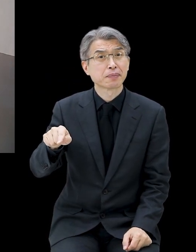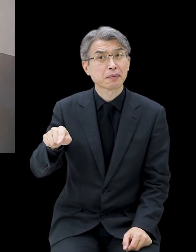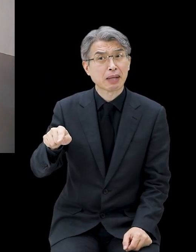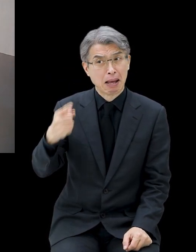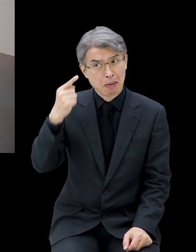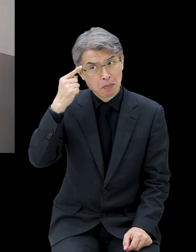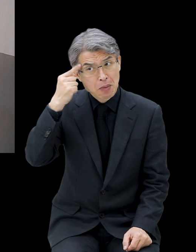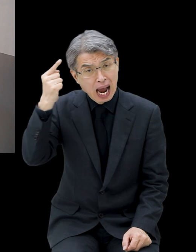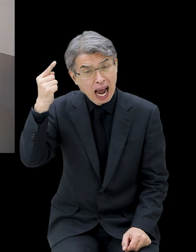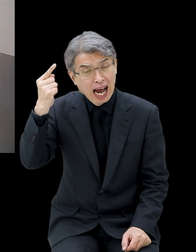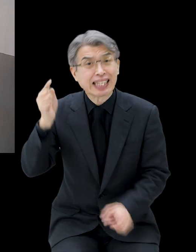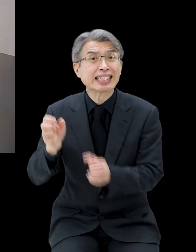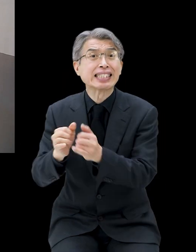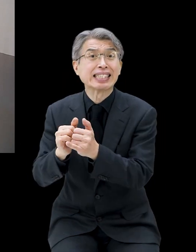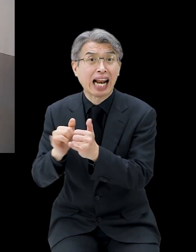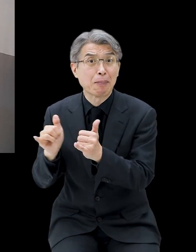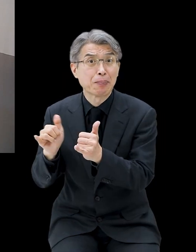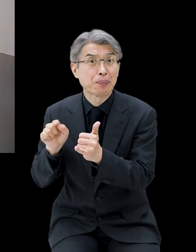개발자분들이 지금 뭐